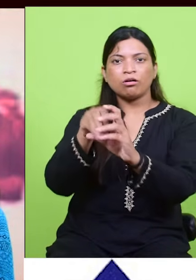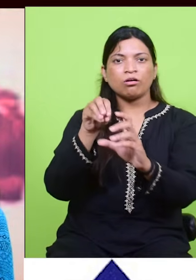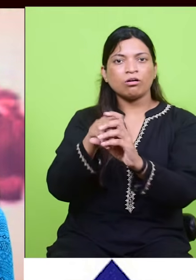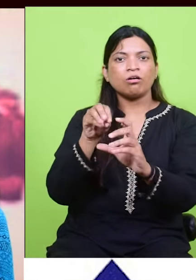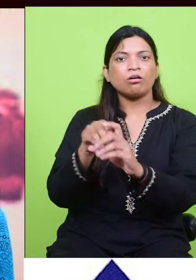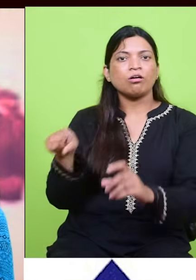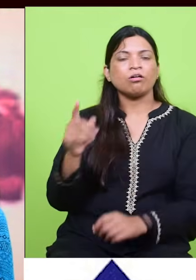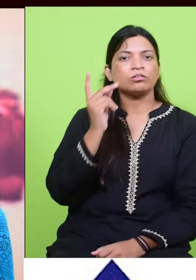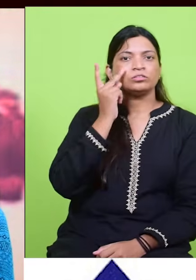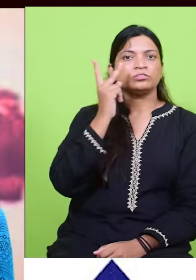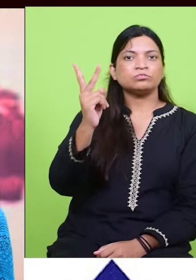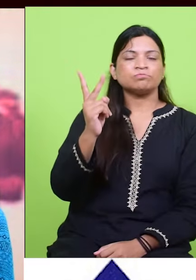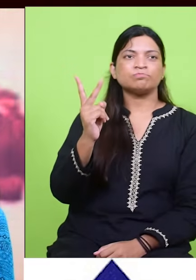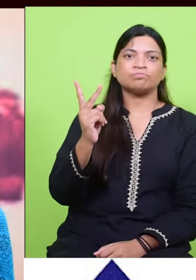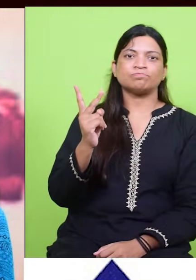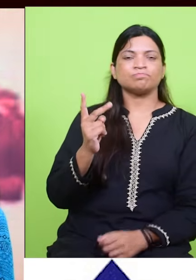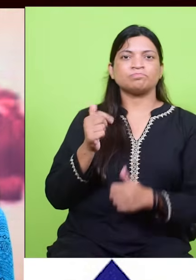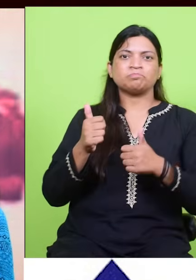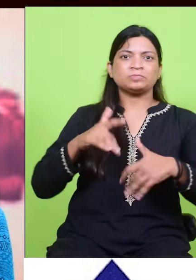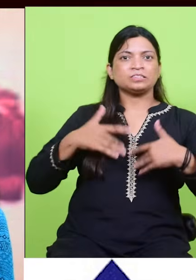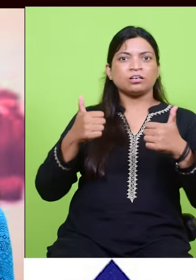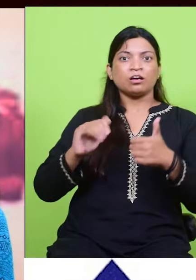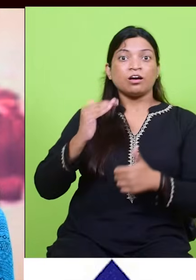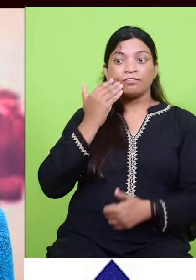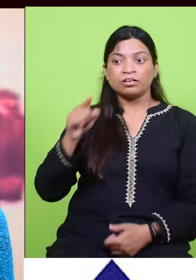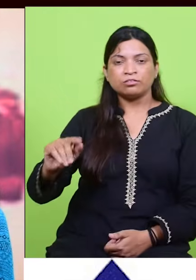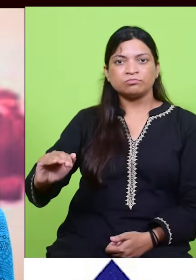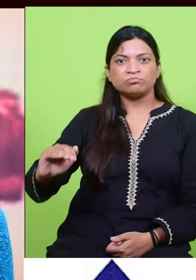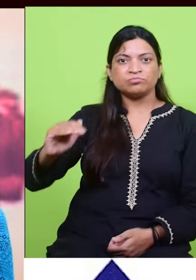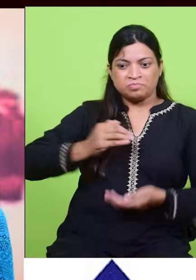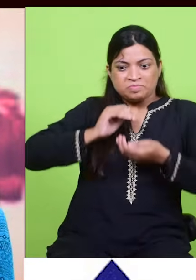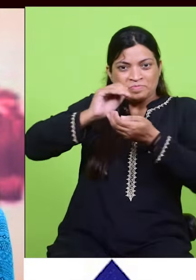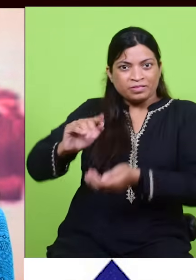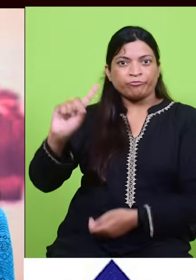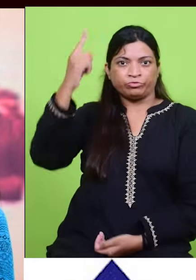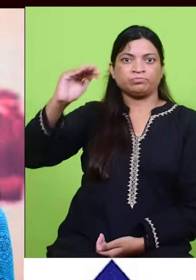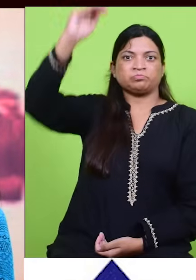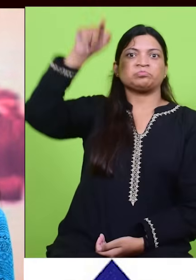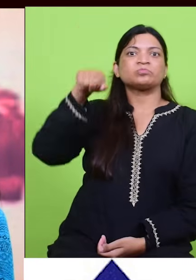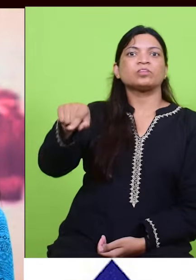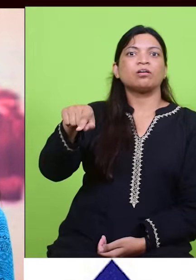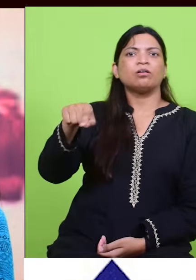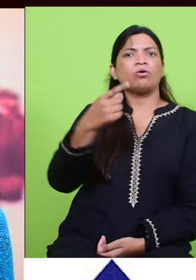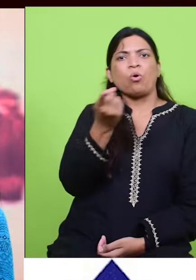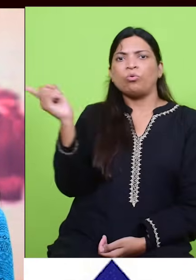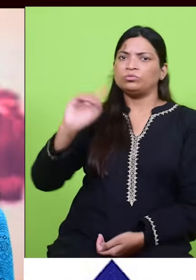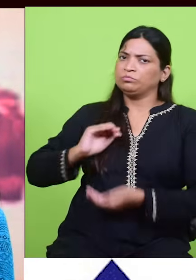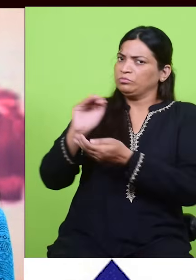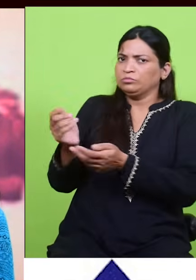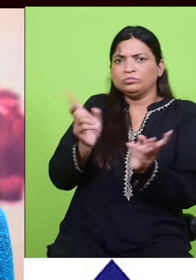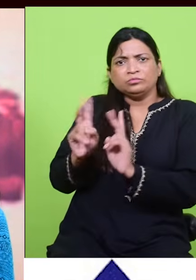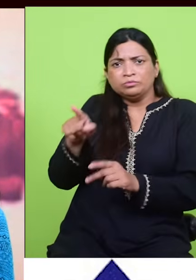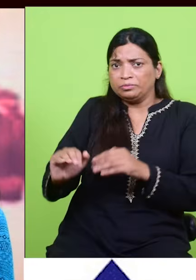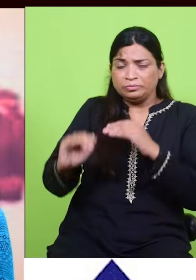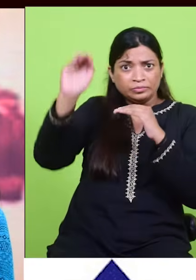था, मैं दूसरे बच्चों को देखती थी। और हमारे घर में सबसे परिवार में बड़ी लड़की यही है, पहला बच्चा ही था जो ऐसा हुआ। तो बच्चे थे ही नहीं जिसके